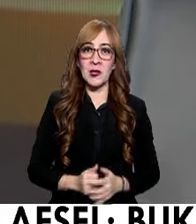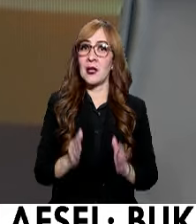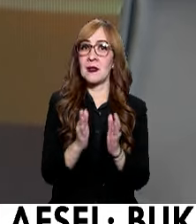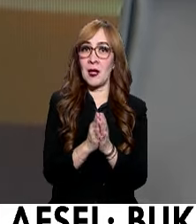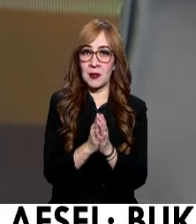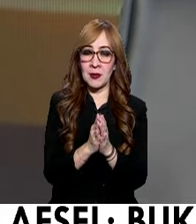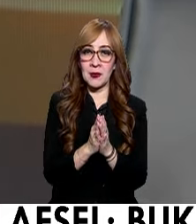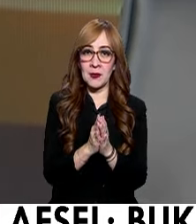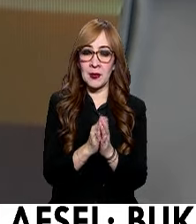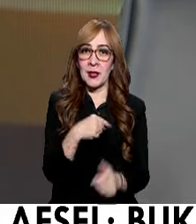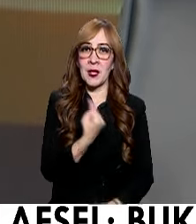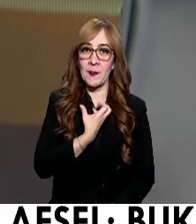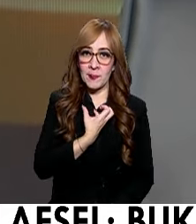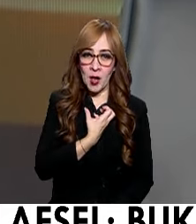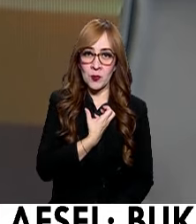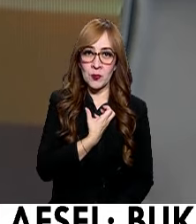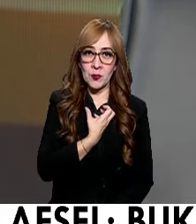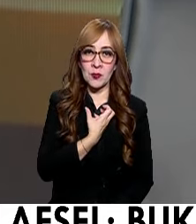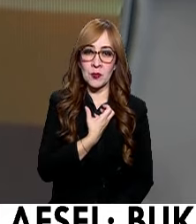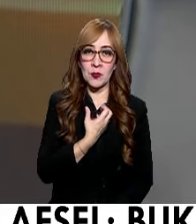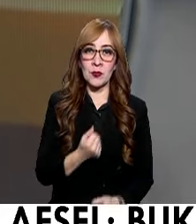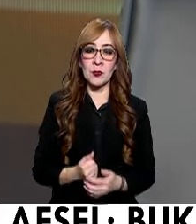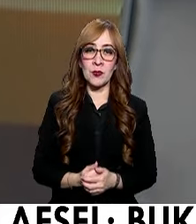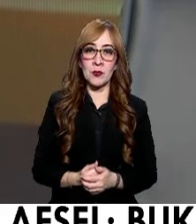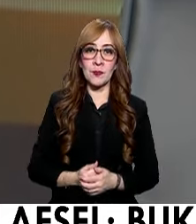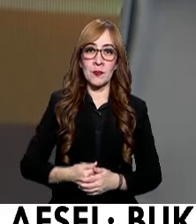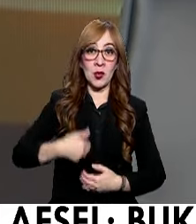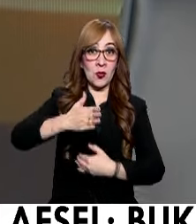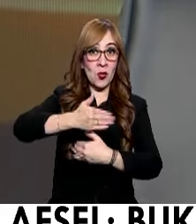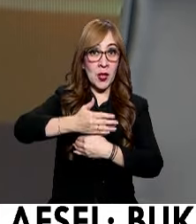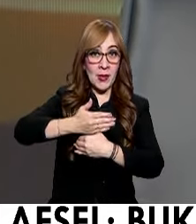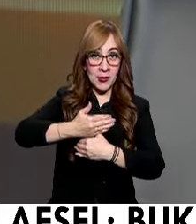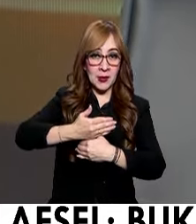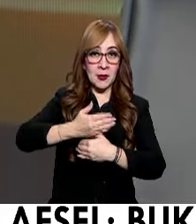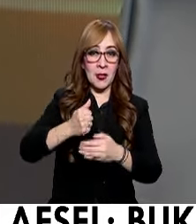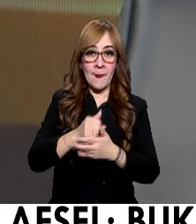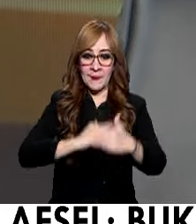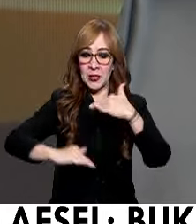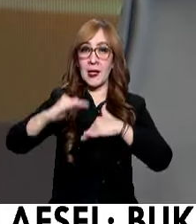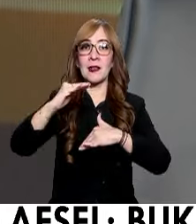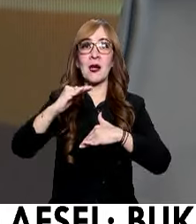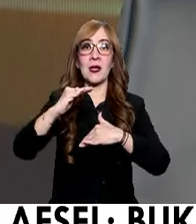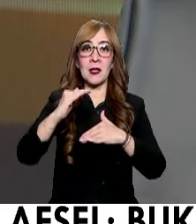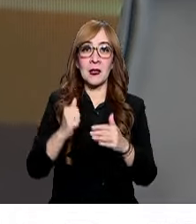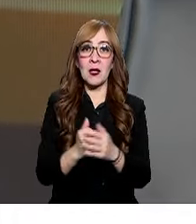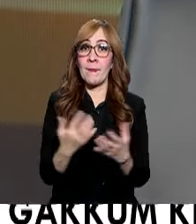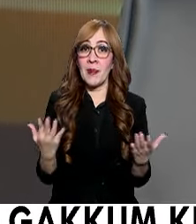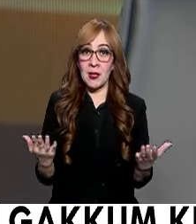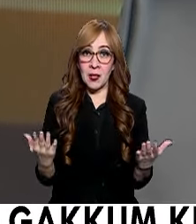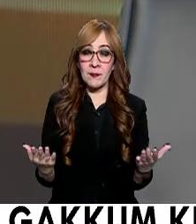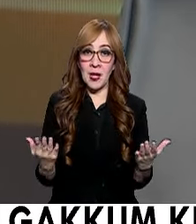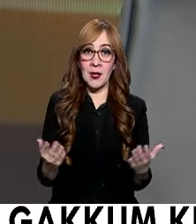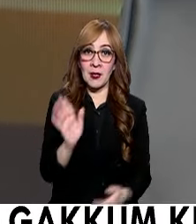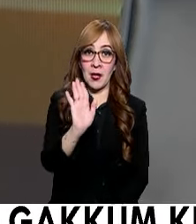Kemudian kami ingin juga Kotim ingin meningkatkan bagaimana